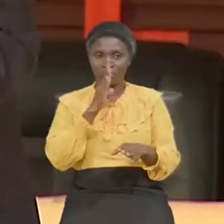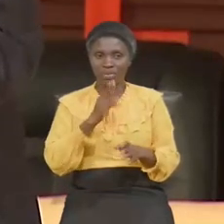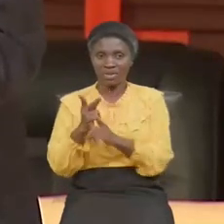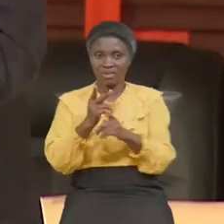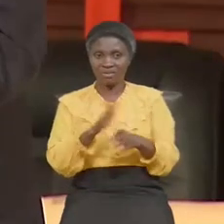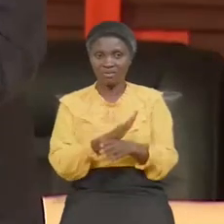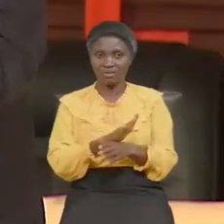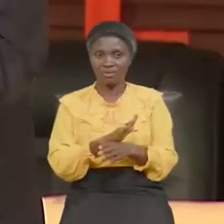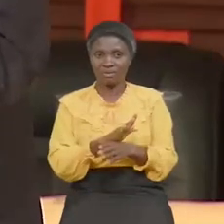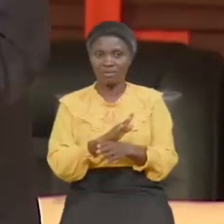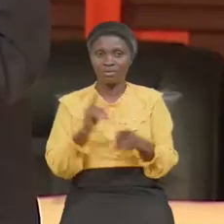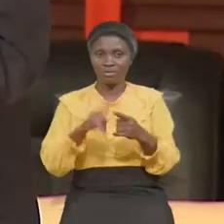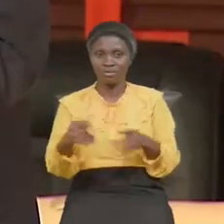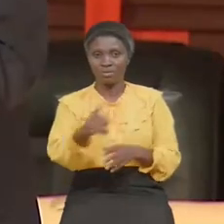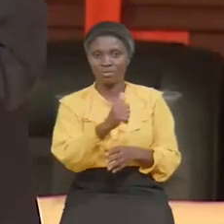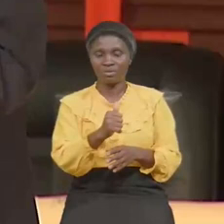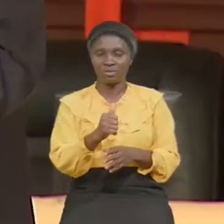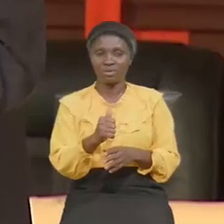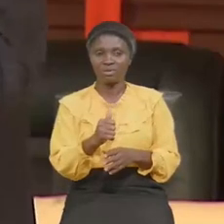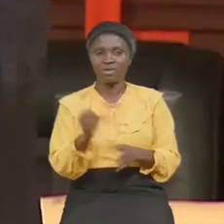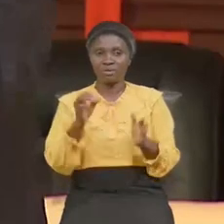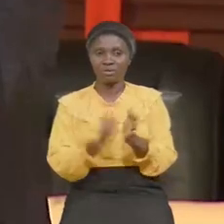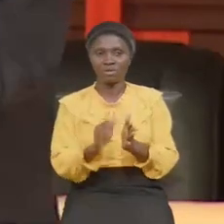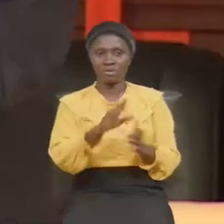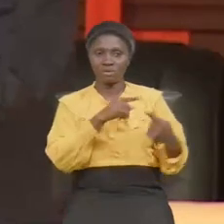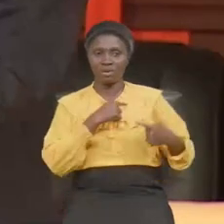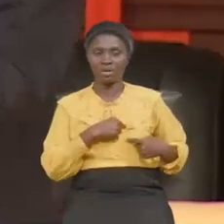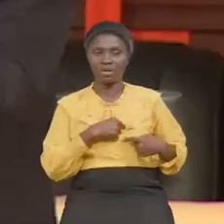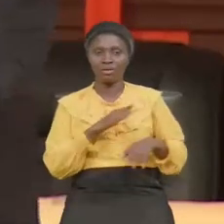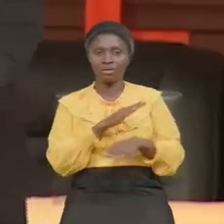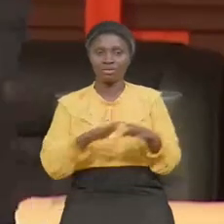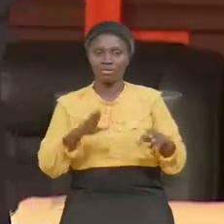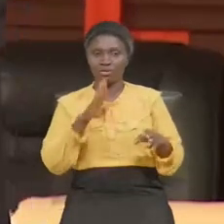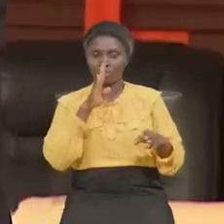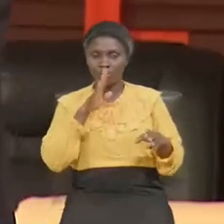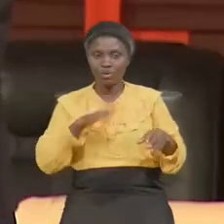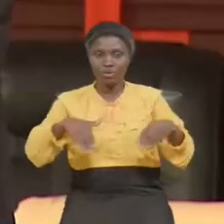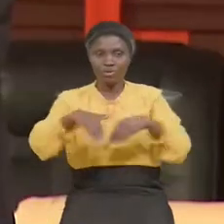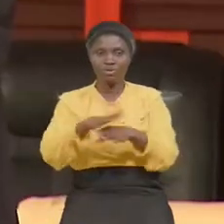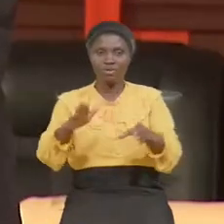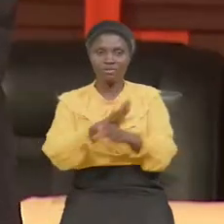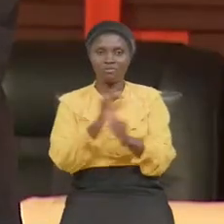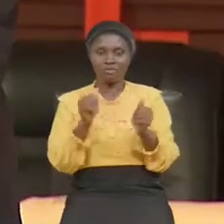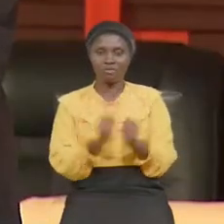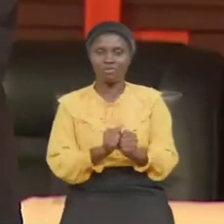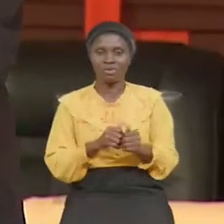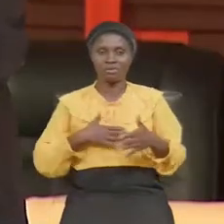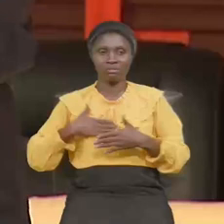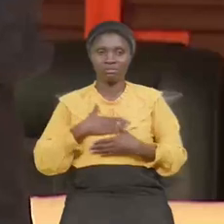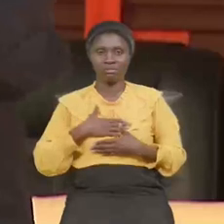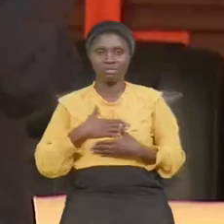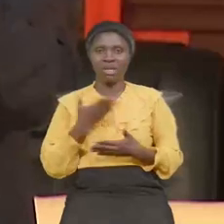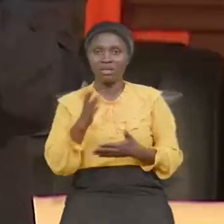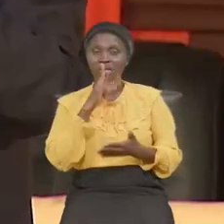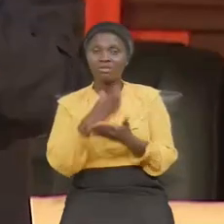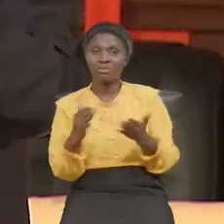ne s'appesantissent pas les excès du manger et du boire. Il y a certaines choses qui arrivent dans le monde. Si vous permettez